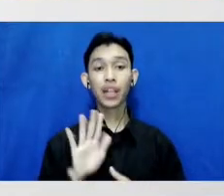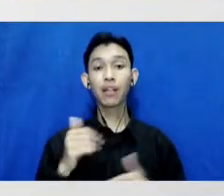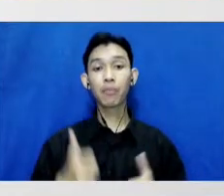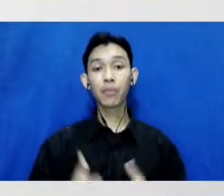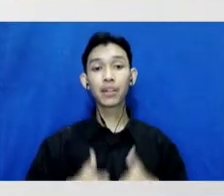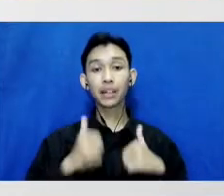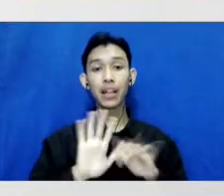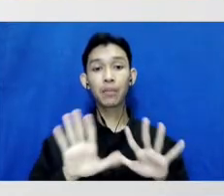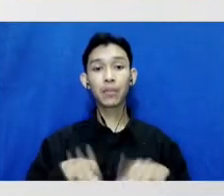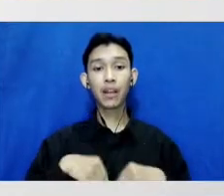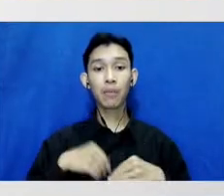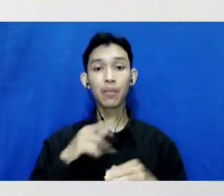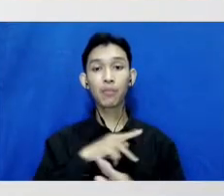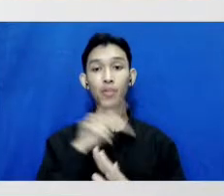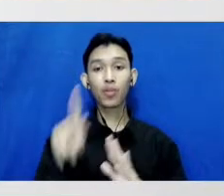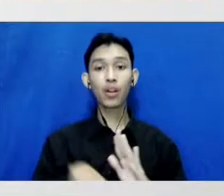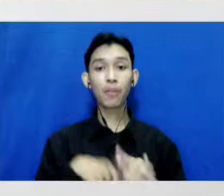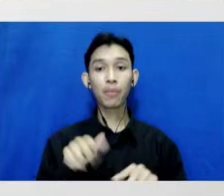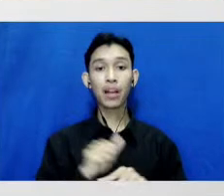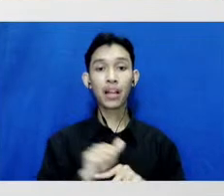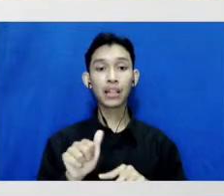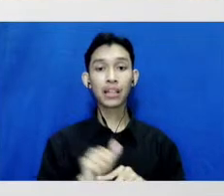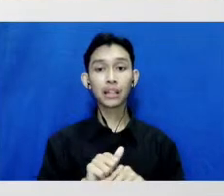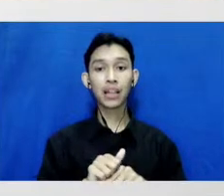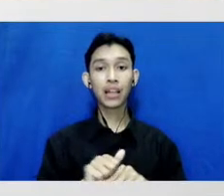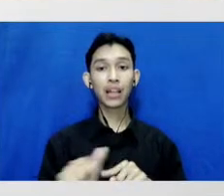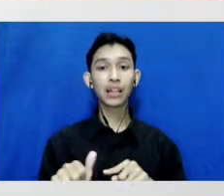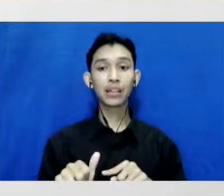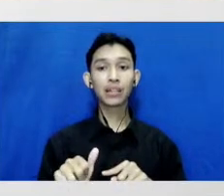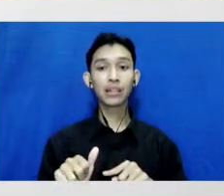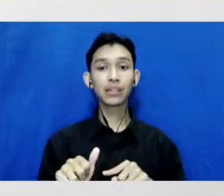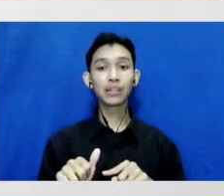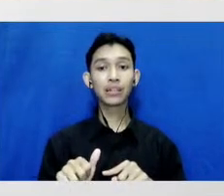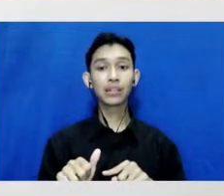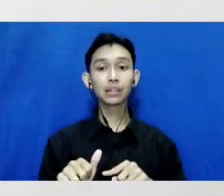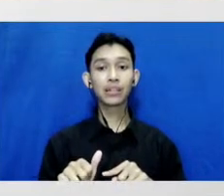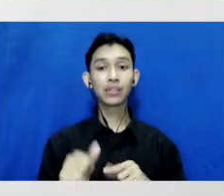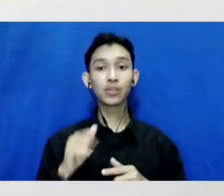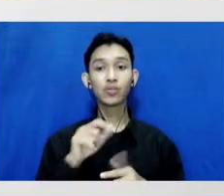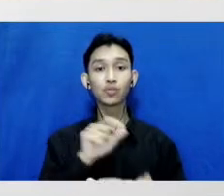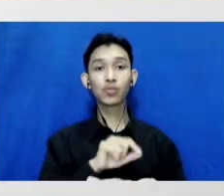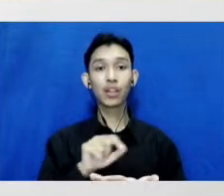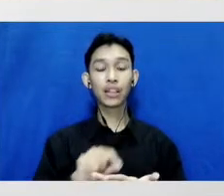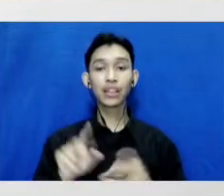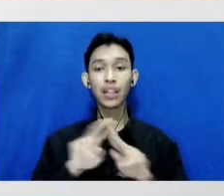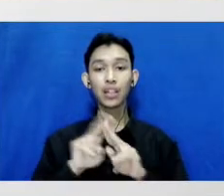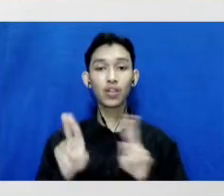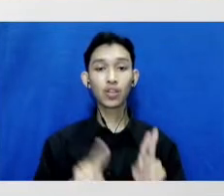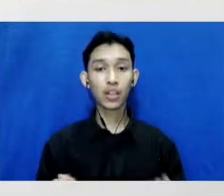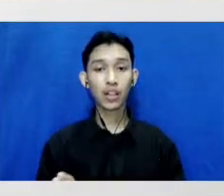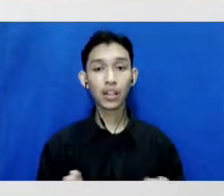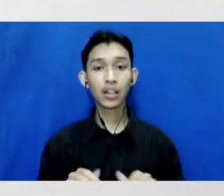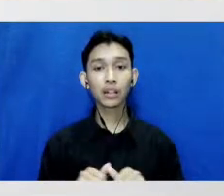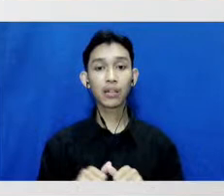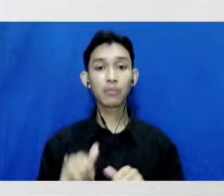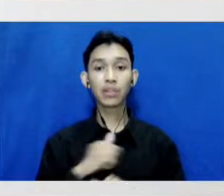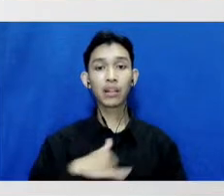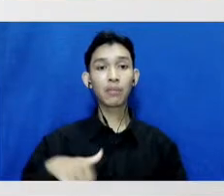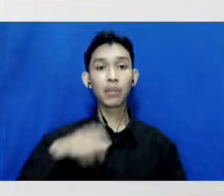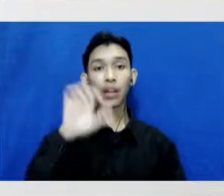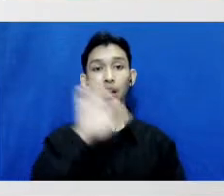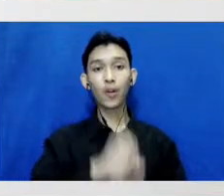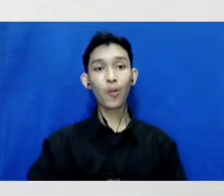akan mendapatkan program pelatihan jurnalistik internasional bersama institusi dari Eropa.